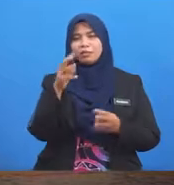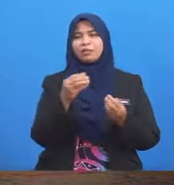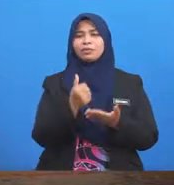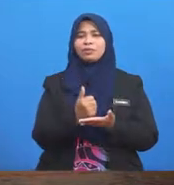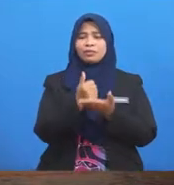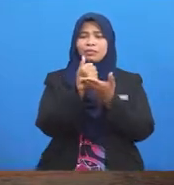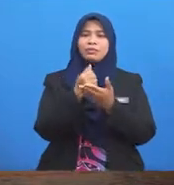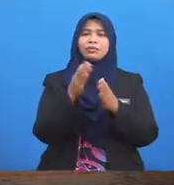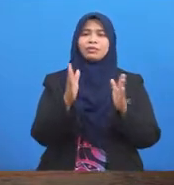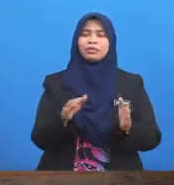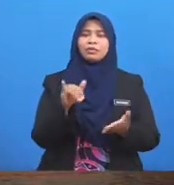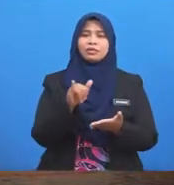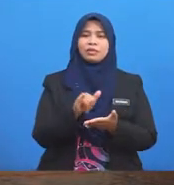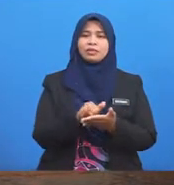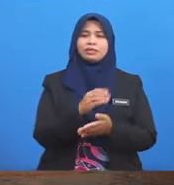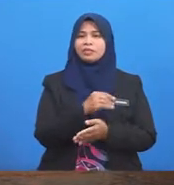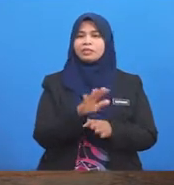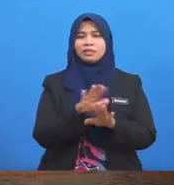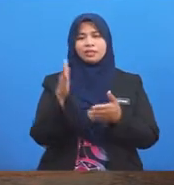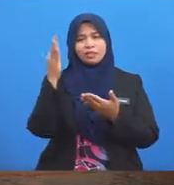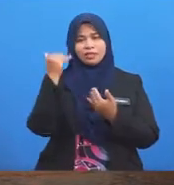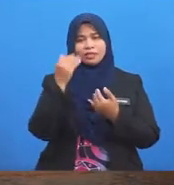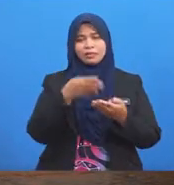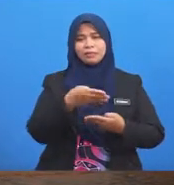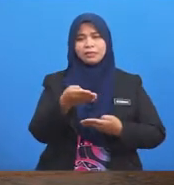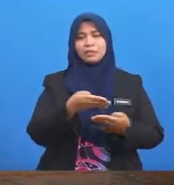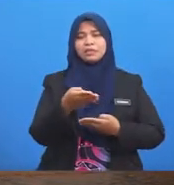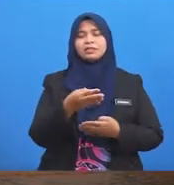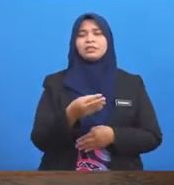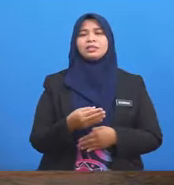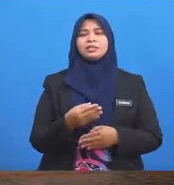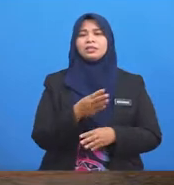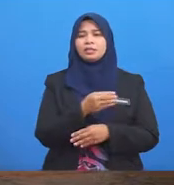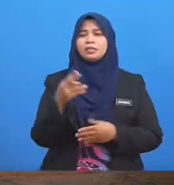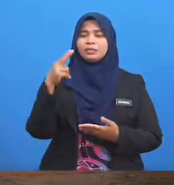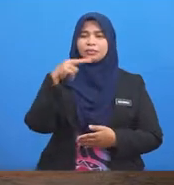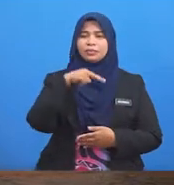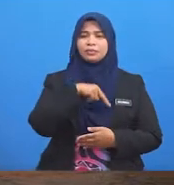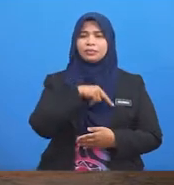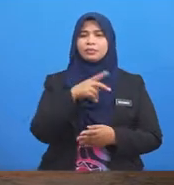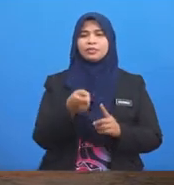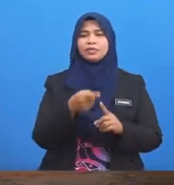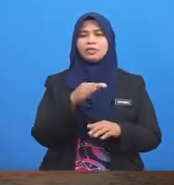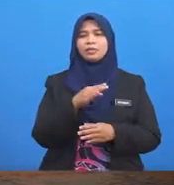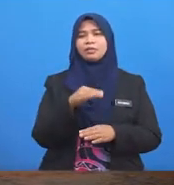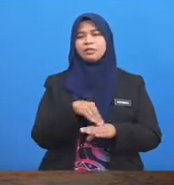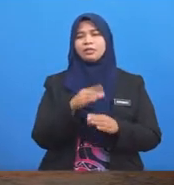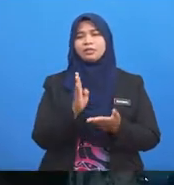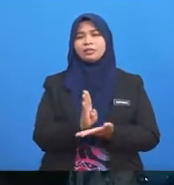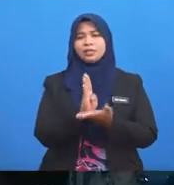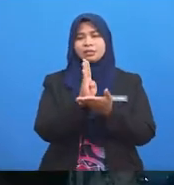tersebut dan tidak mengharapkan balasan atau keuntungan daripada bantuan yang kita